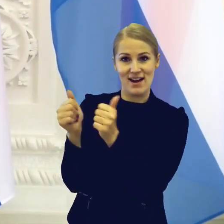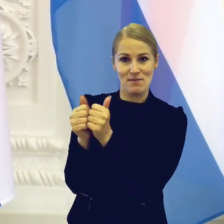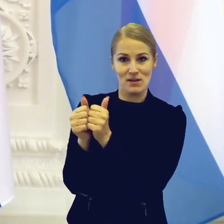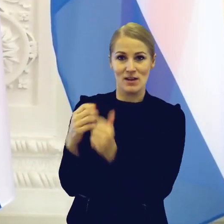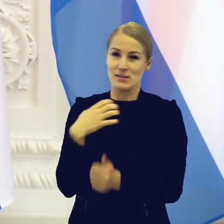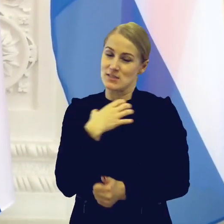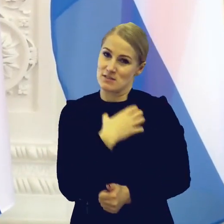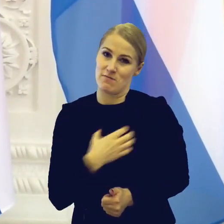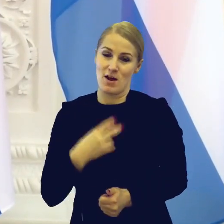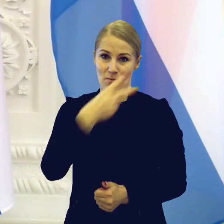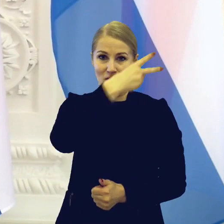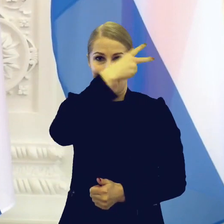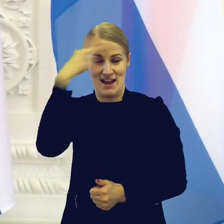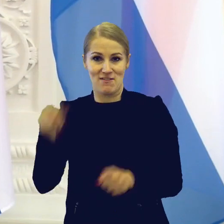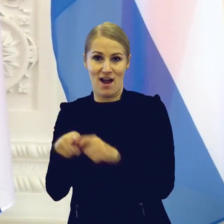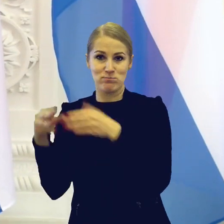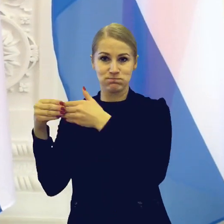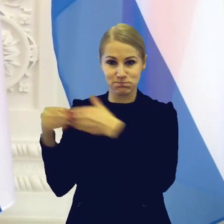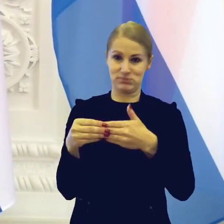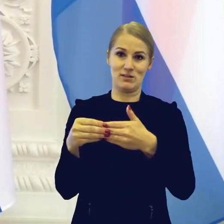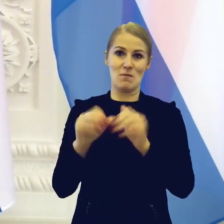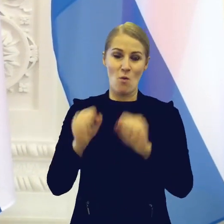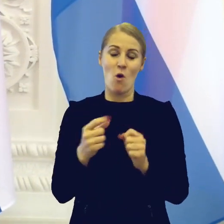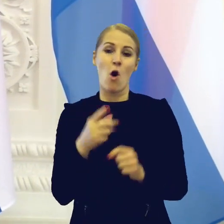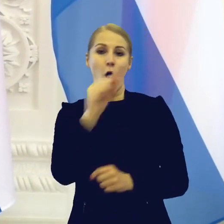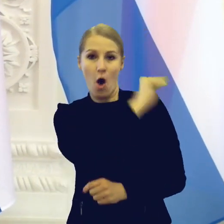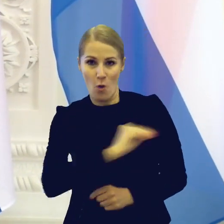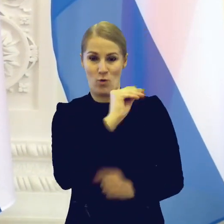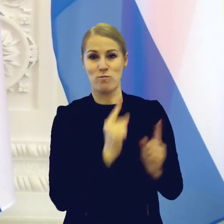labai svarbaus vaidmens užtikrinti Europos saugumą.